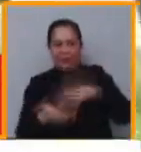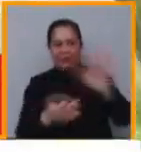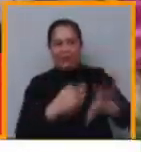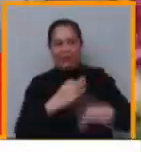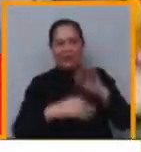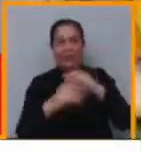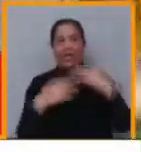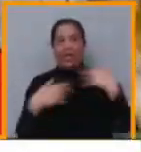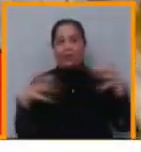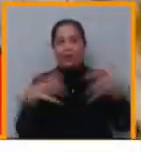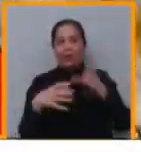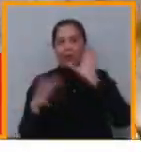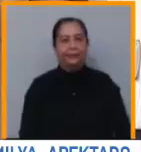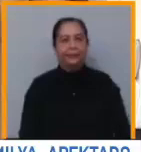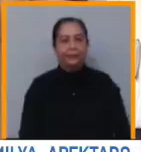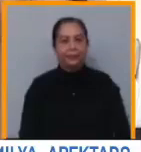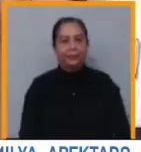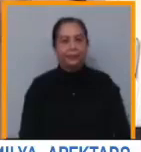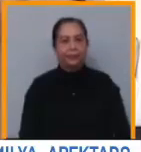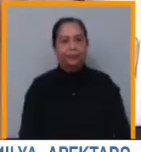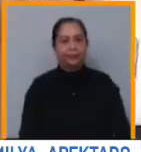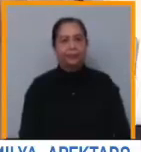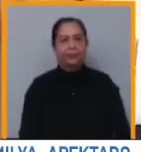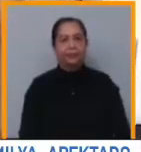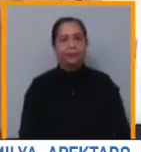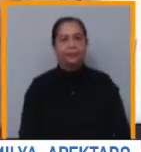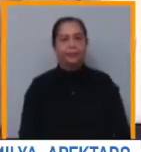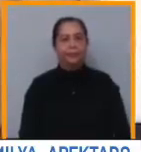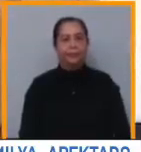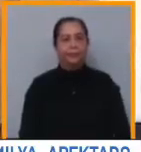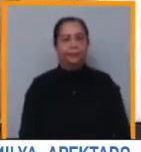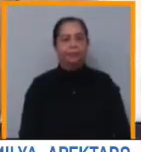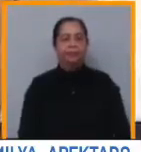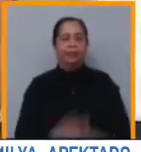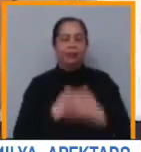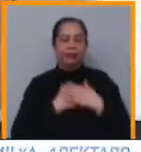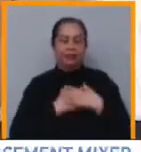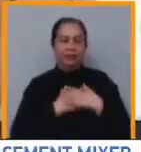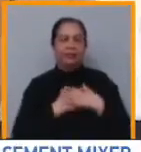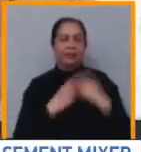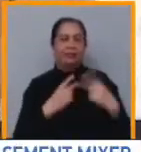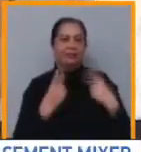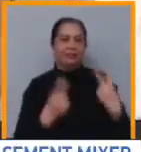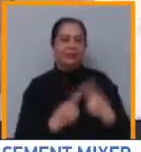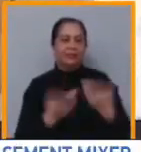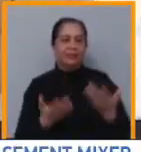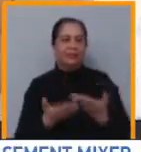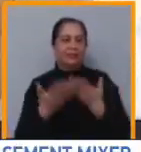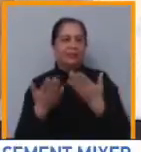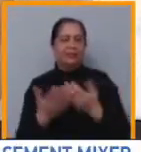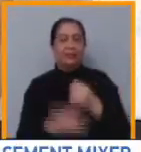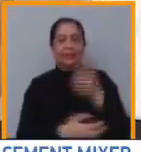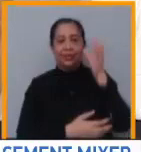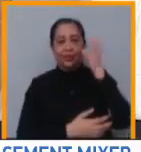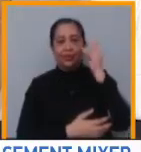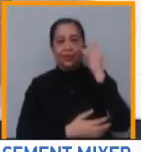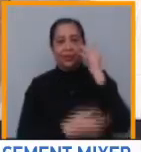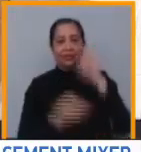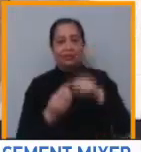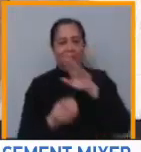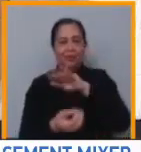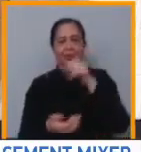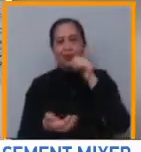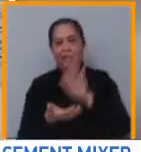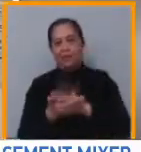kasama ang kanilang fur parents. Heartwarming ang Valentine's Day entry ni Chito Miranda tungkol sa kanyang asawang si Mary Naib.